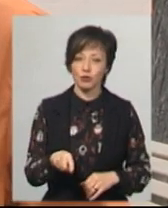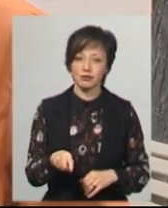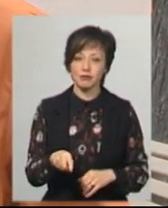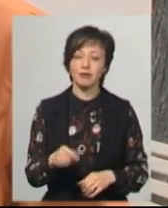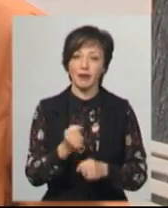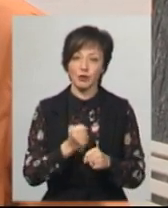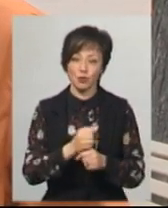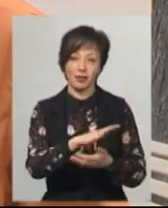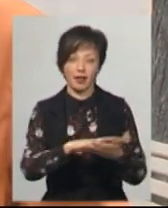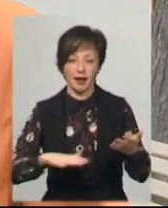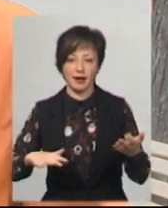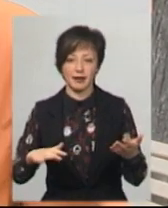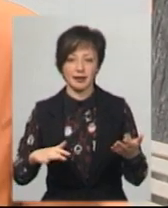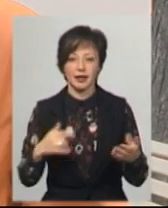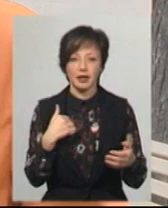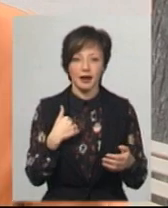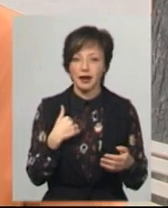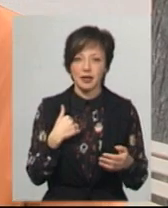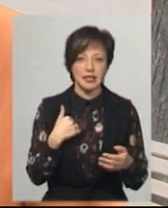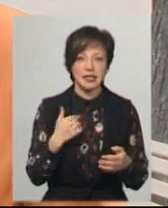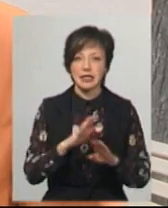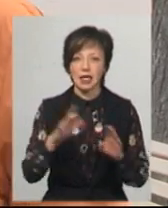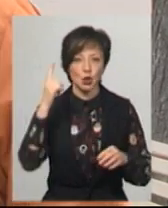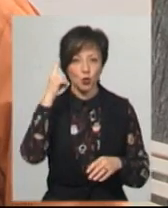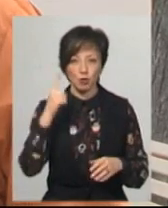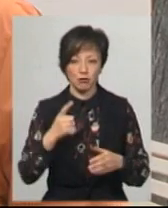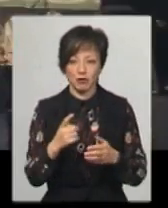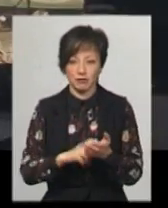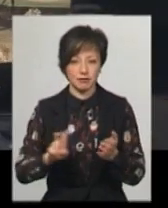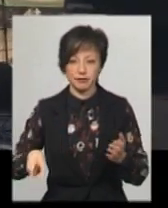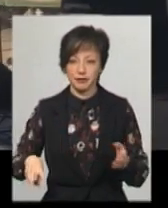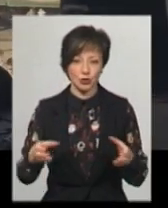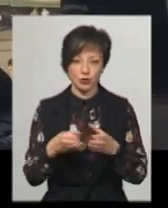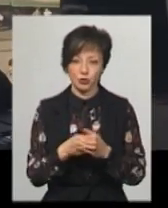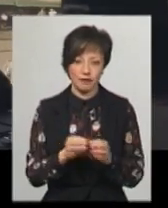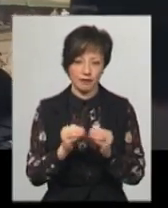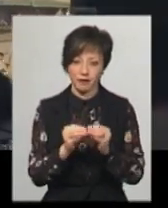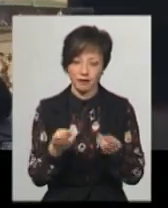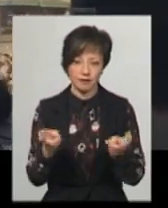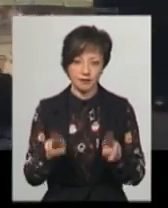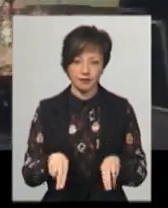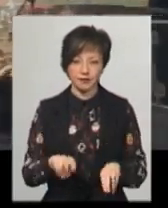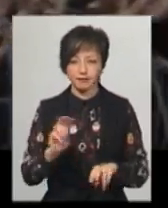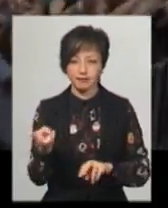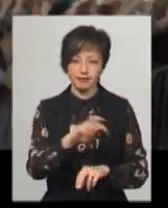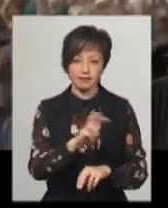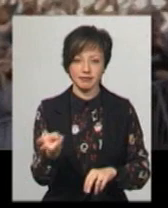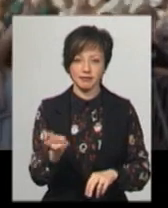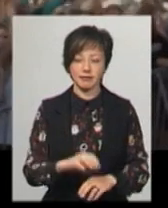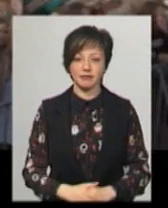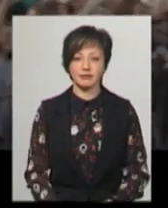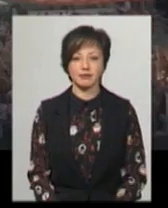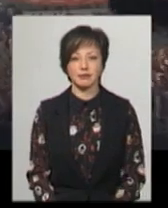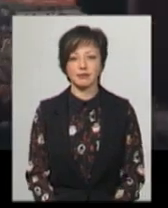ми працюємо далі, я ні в якому разі не думав іти і не йду з гурту. Наталія Поляниця, Іван Мовчан. Новини на